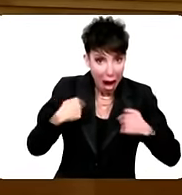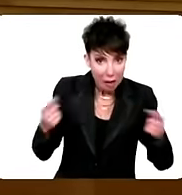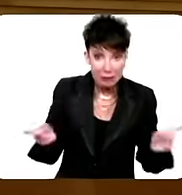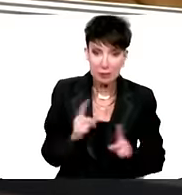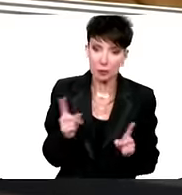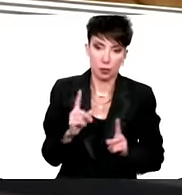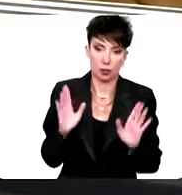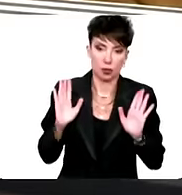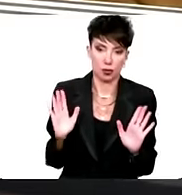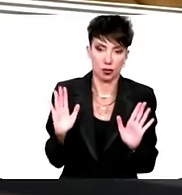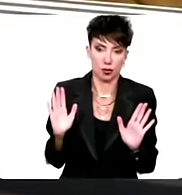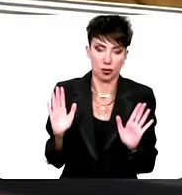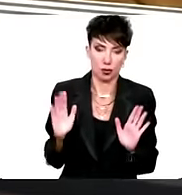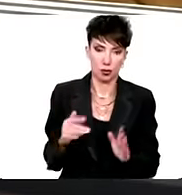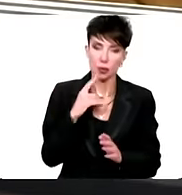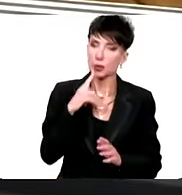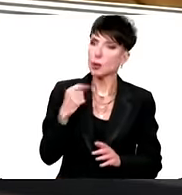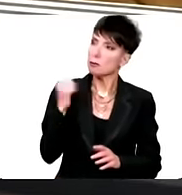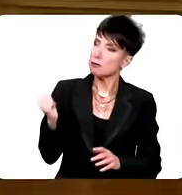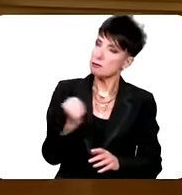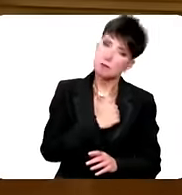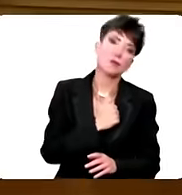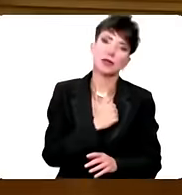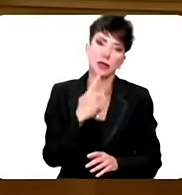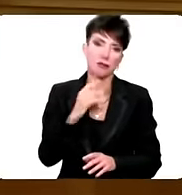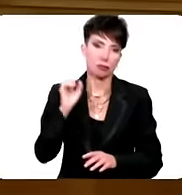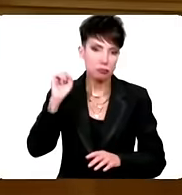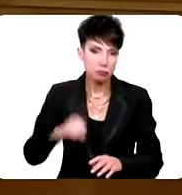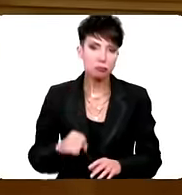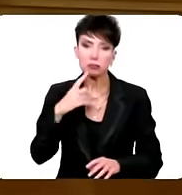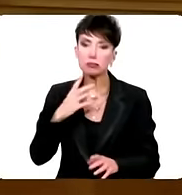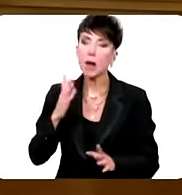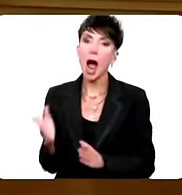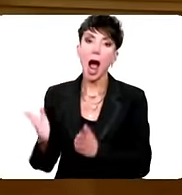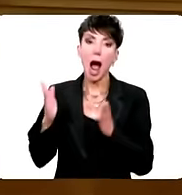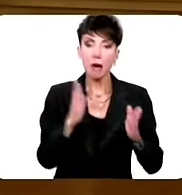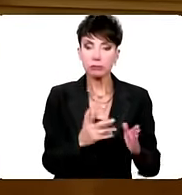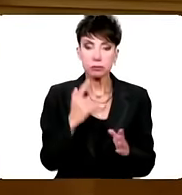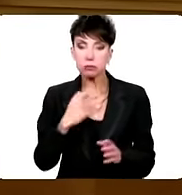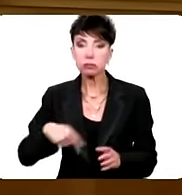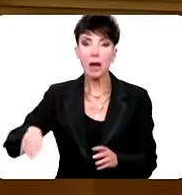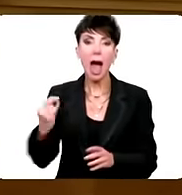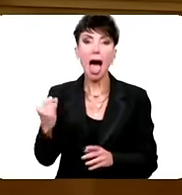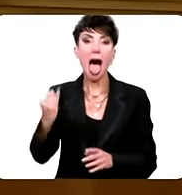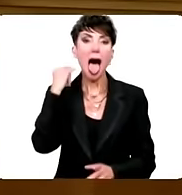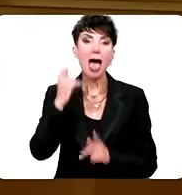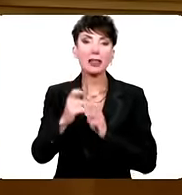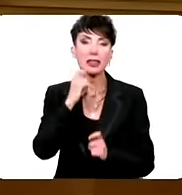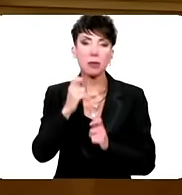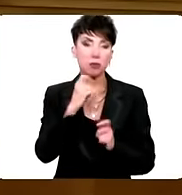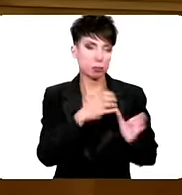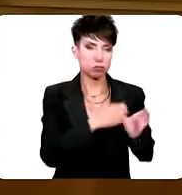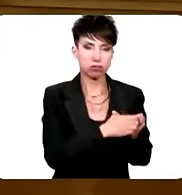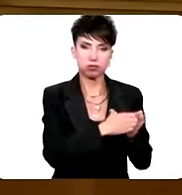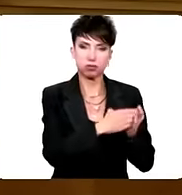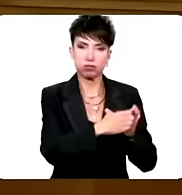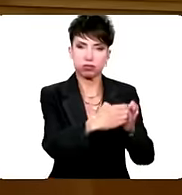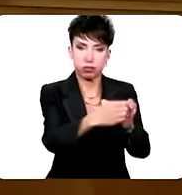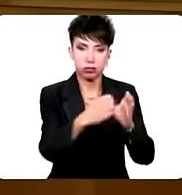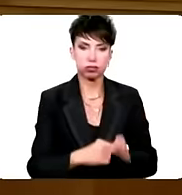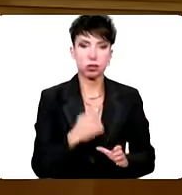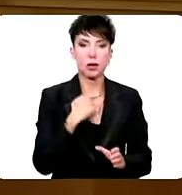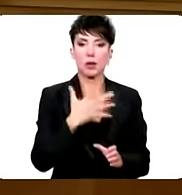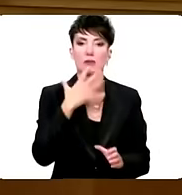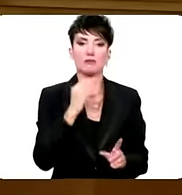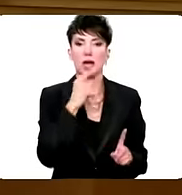Ταυτόχρονα νομίζω ότι αποδοκιμάστηκε σύσσωμη και η αντιπολίτευση και ειδικά η αντιπολίτευση των λευτόδεντρων. Δηλαδή